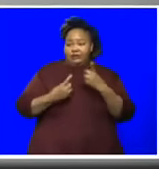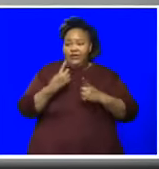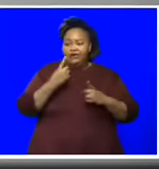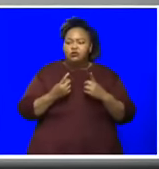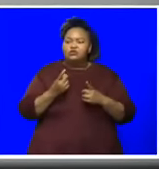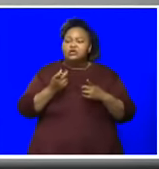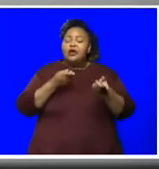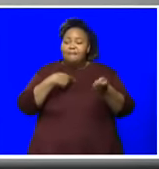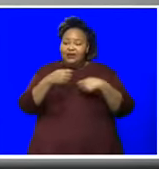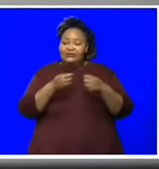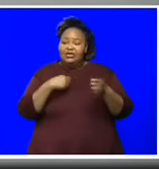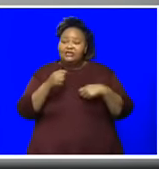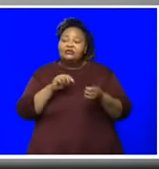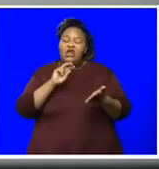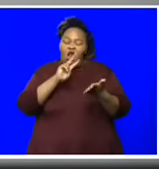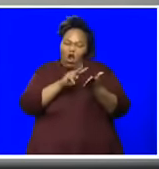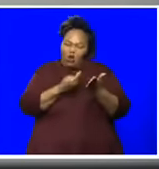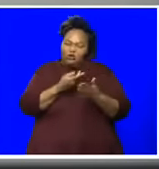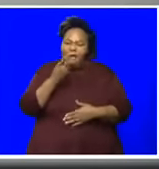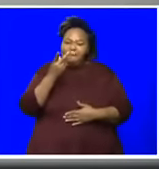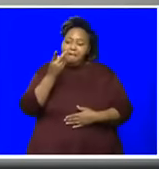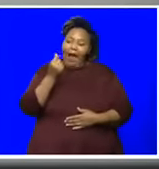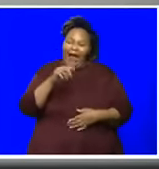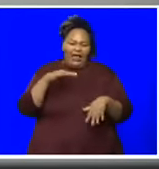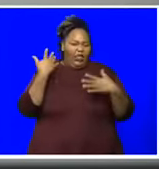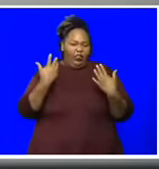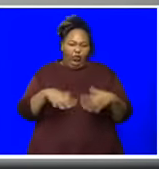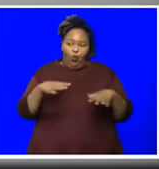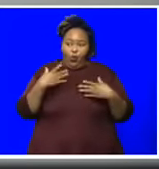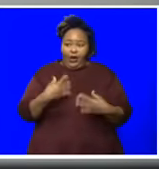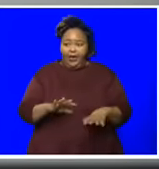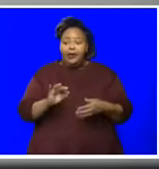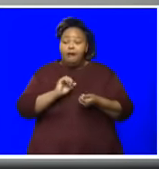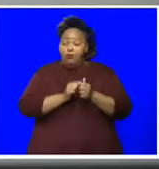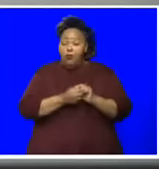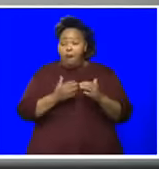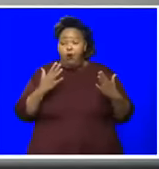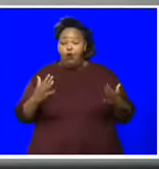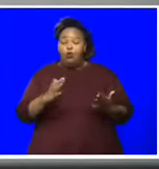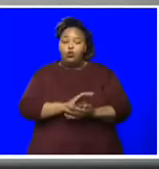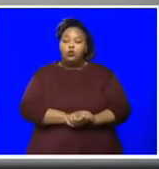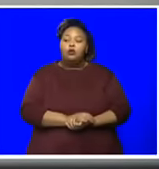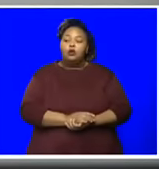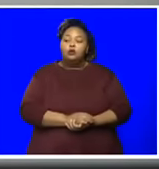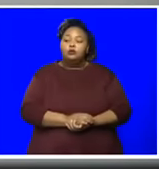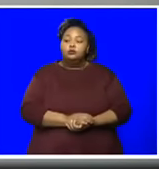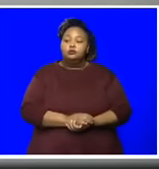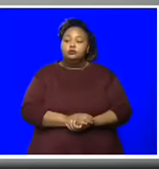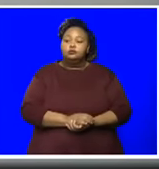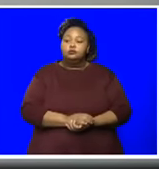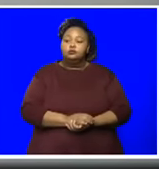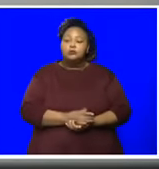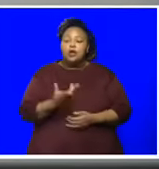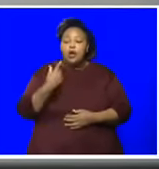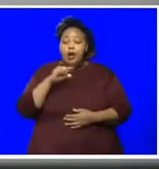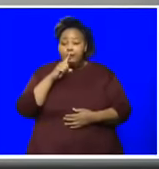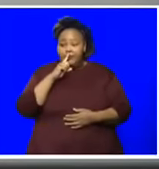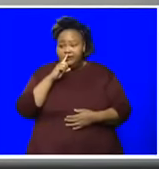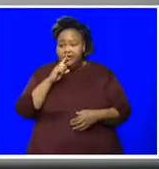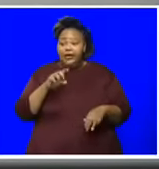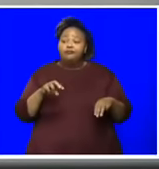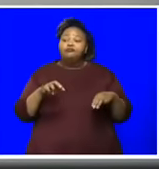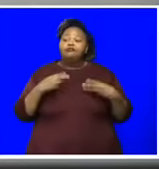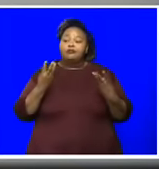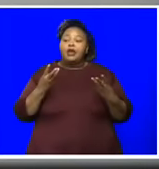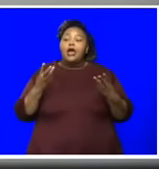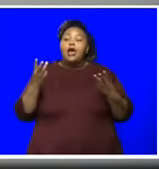phela ngalesikhathi udodi khicida letinyosi takho ngale kwaloko lama processors akhala ngako ukuthi yathi asitholi luju